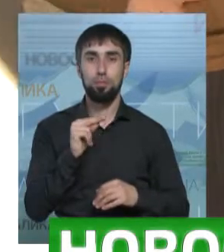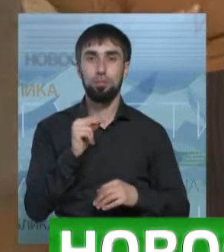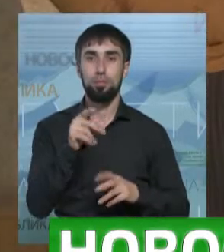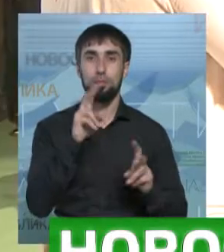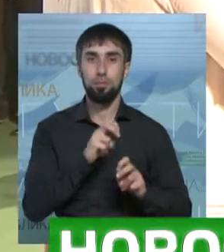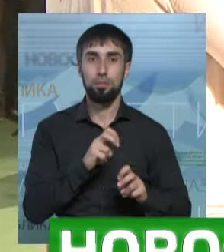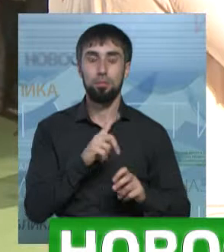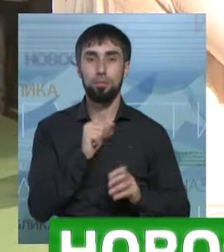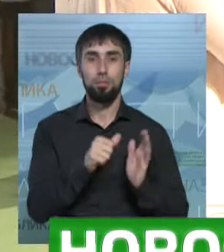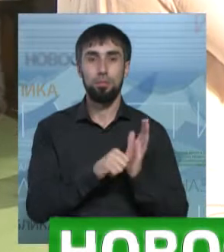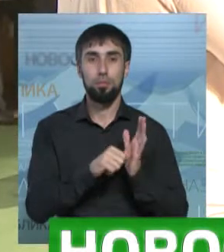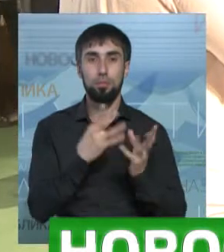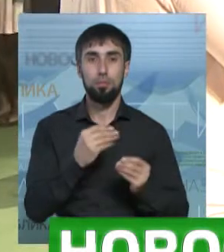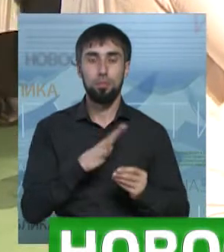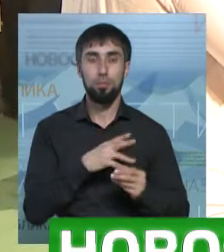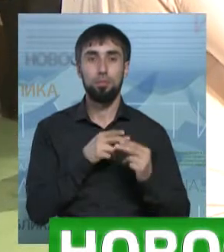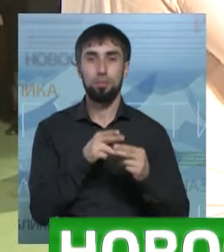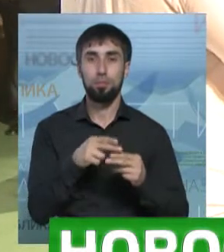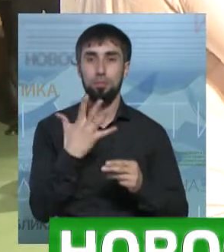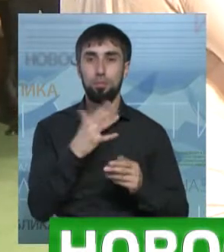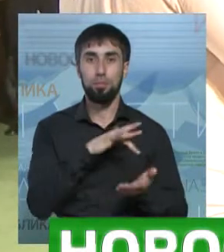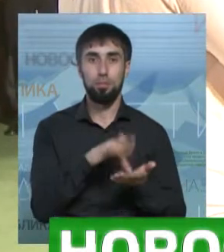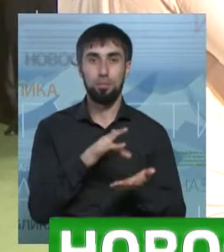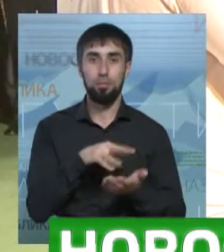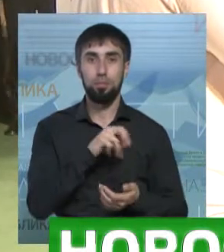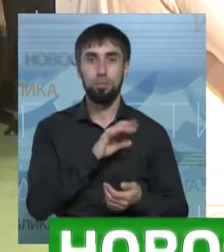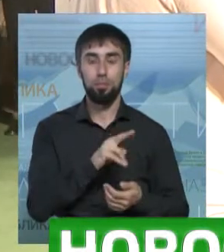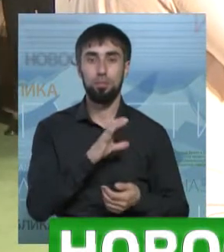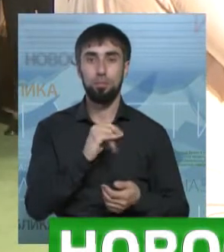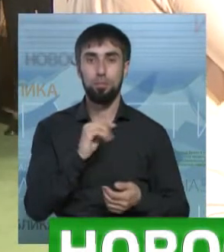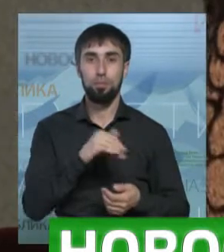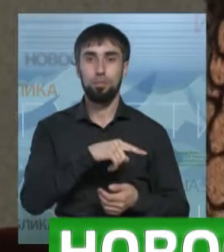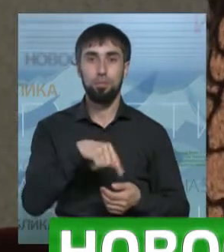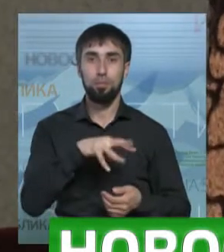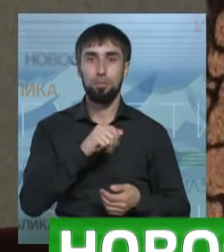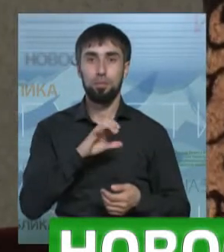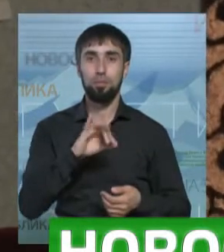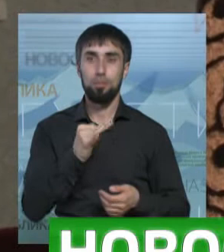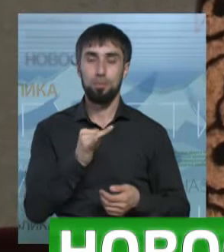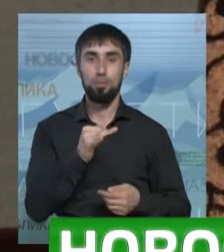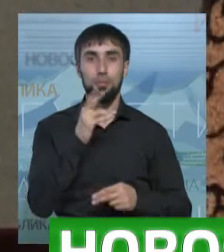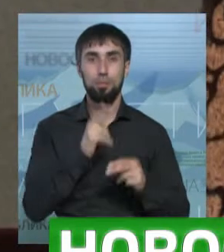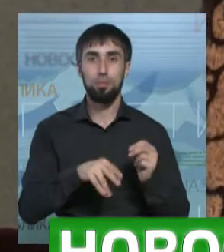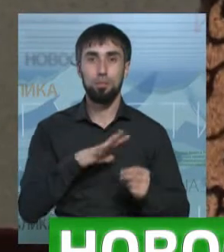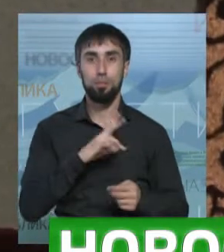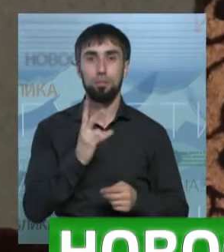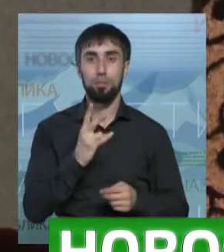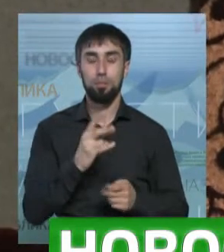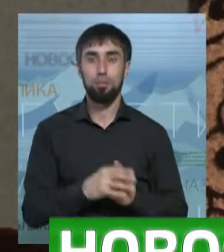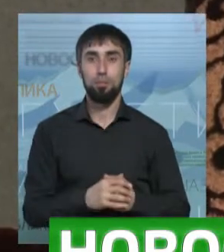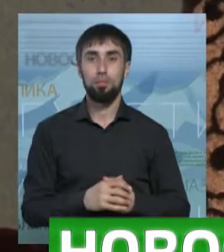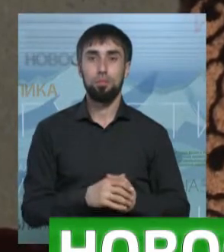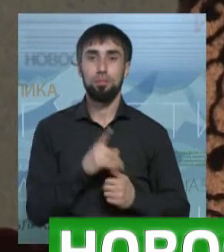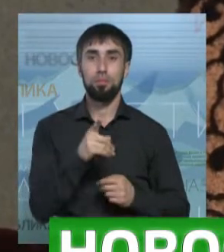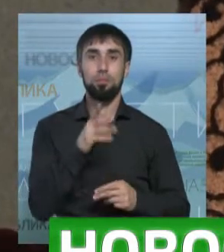2020 за 6 дней посетили 5 городов в Ингушетии. Малгобек, Сунджа, Карабулак, Магас, и конечной точкой стала Назрань. На